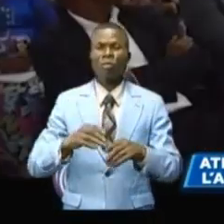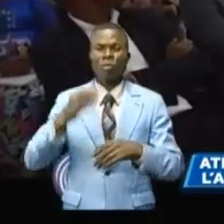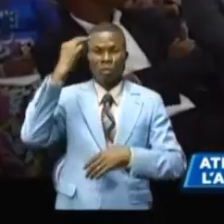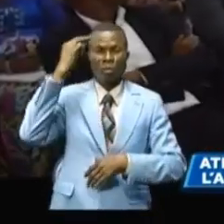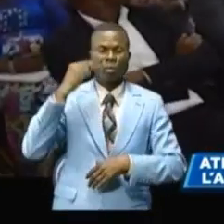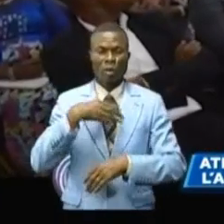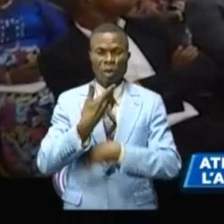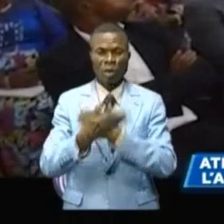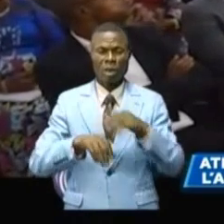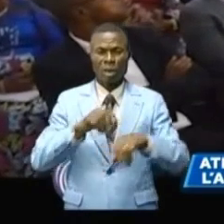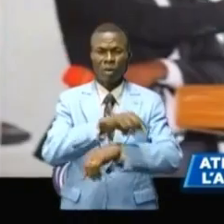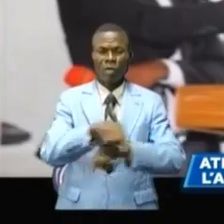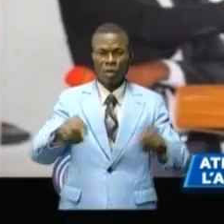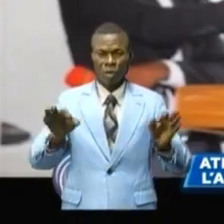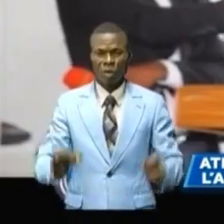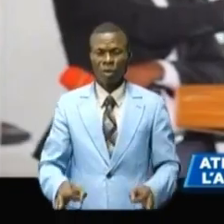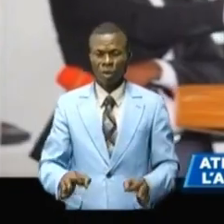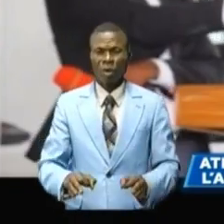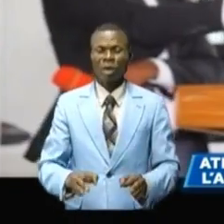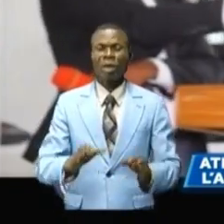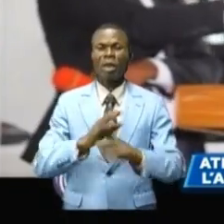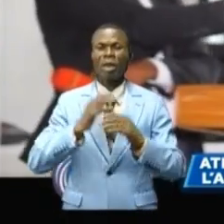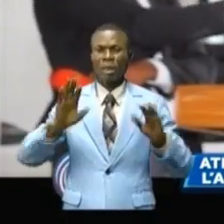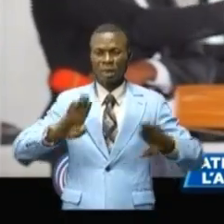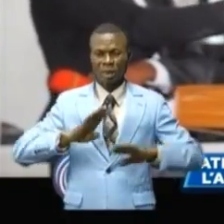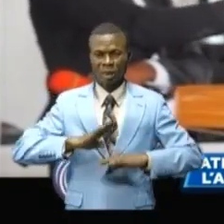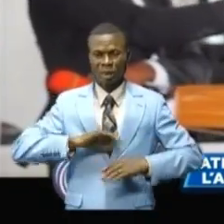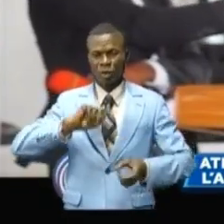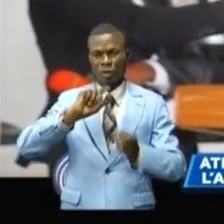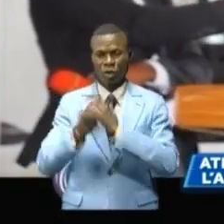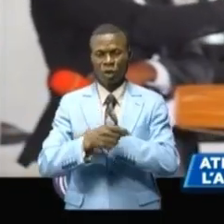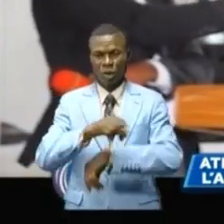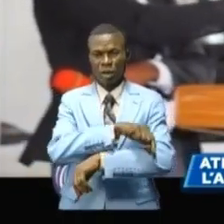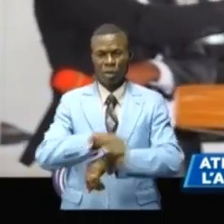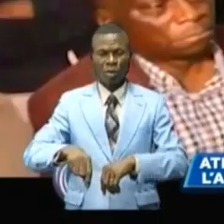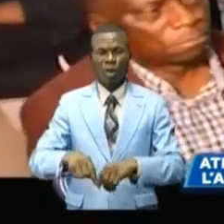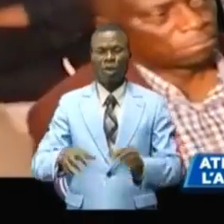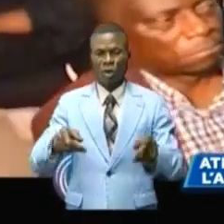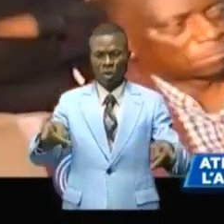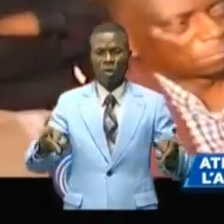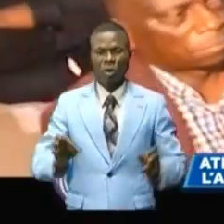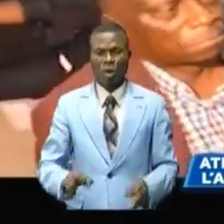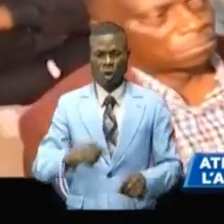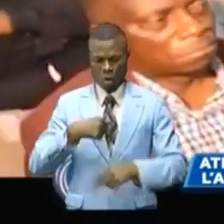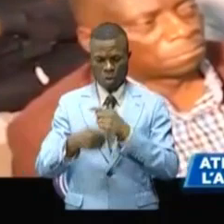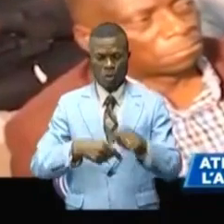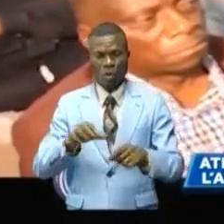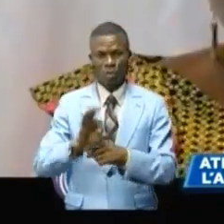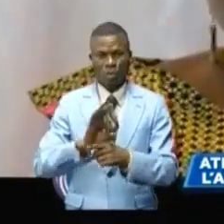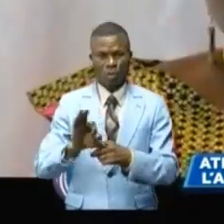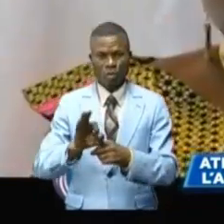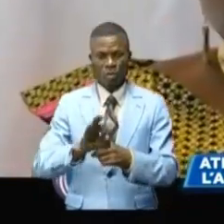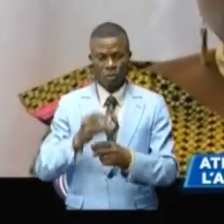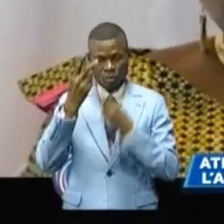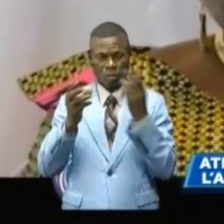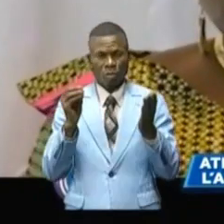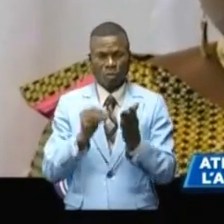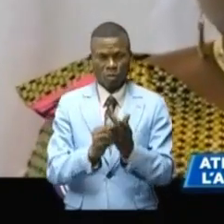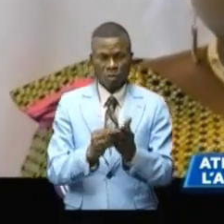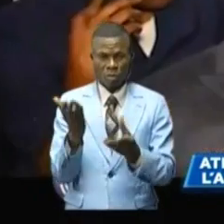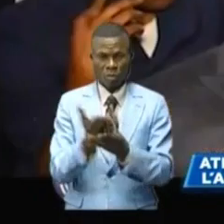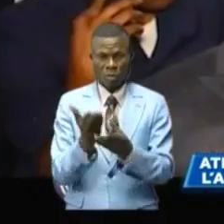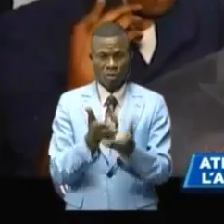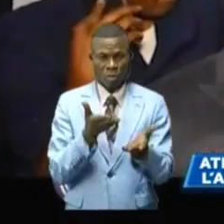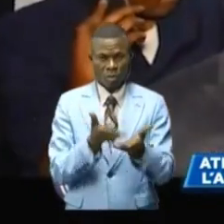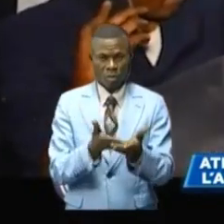foncières de répondre efficacement aux impératifs de réforme de l'administration foncière. En ces jours d'ouverture de l'atelier de révisitation du cadre